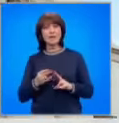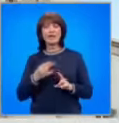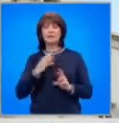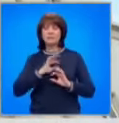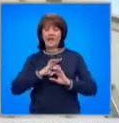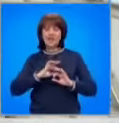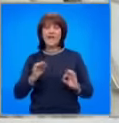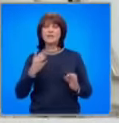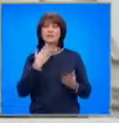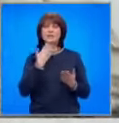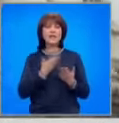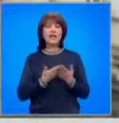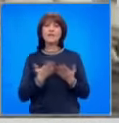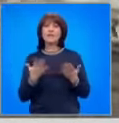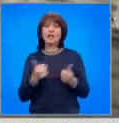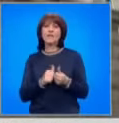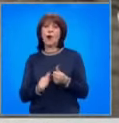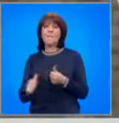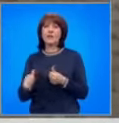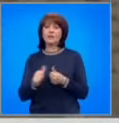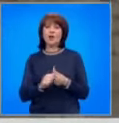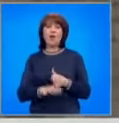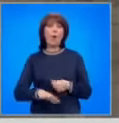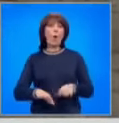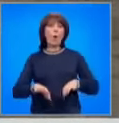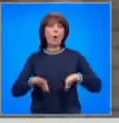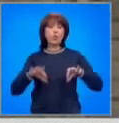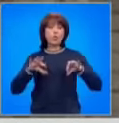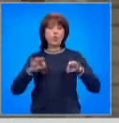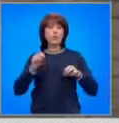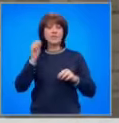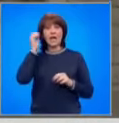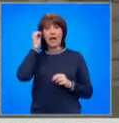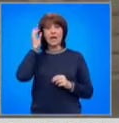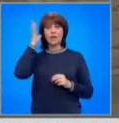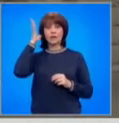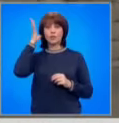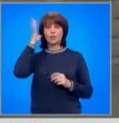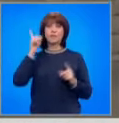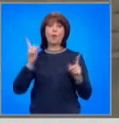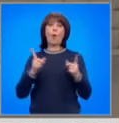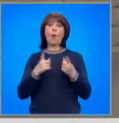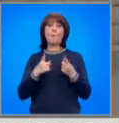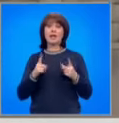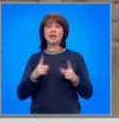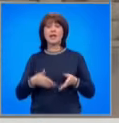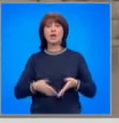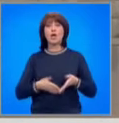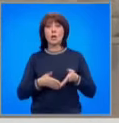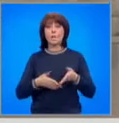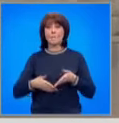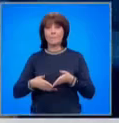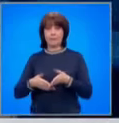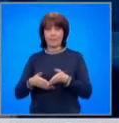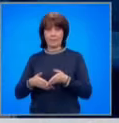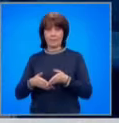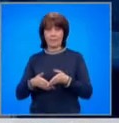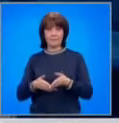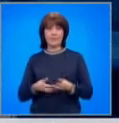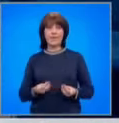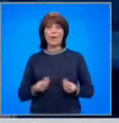заяви какви са приоритетите им. Казва, че са готови на изключително разумно поведение и подкрепа в определени случаи към Продължаваме промяната. По-добре да